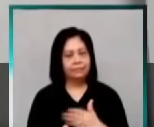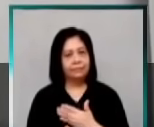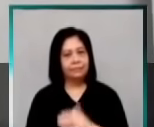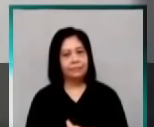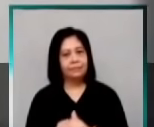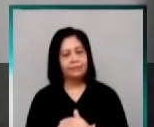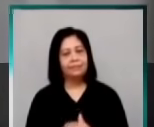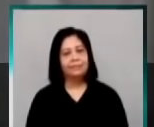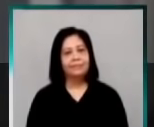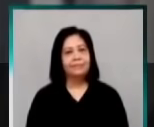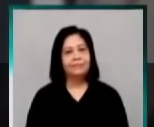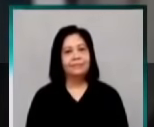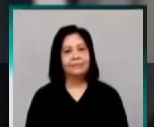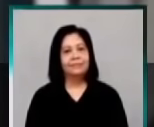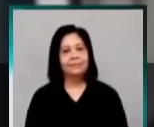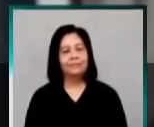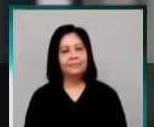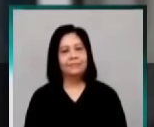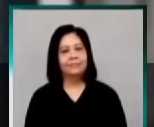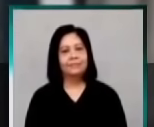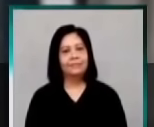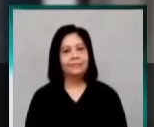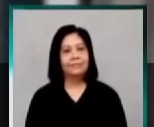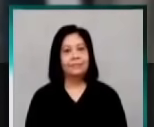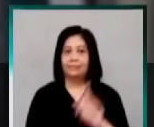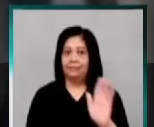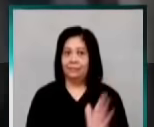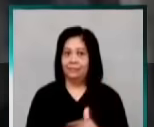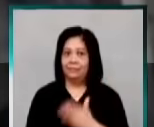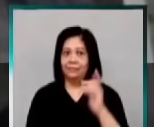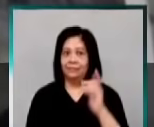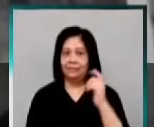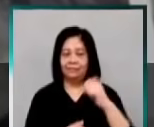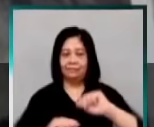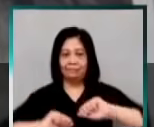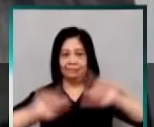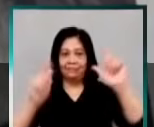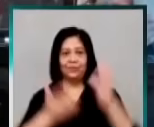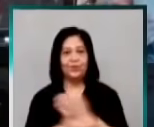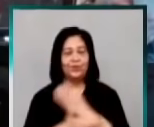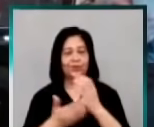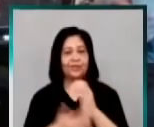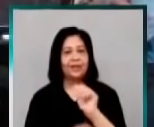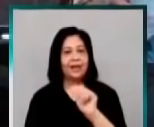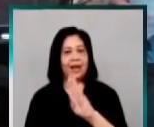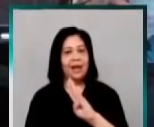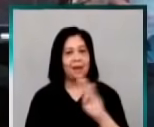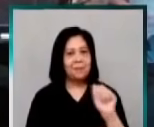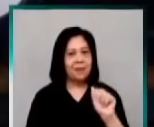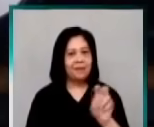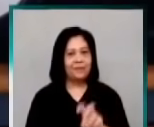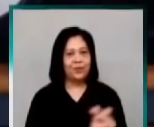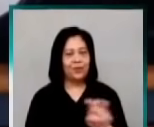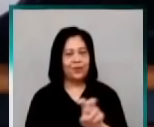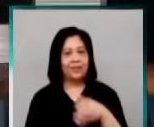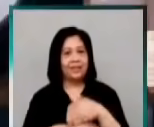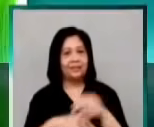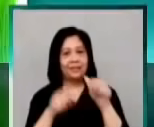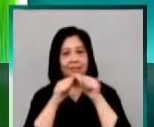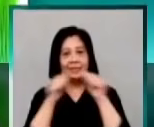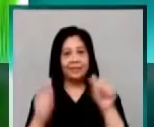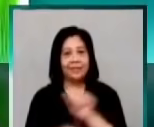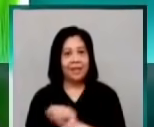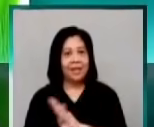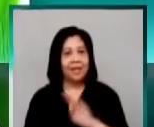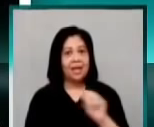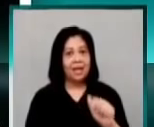somehow. Kakantahin nila yan sa virtual concert na ABBA Voyage. After ng announcement ng ABBA, ang